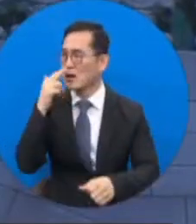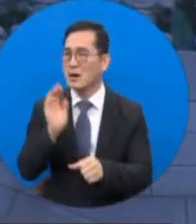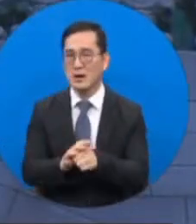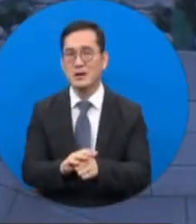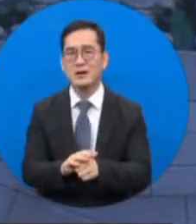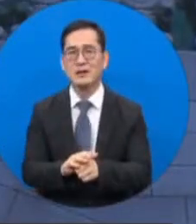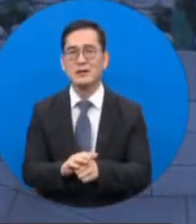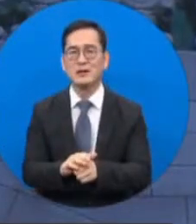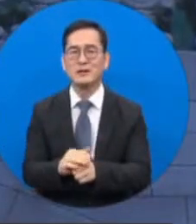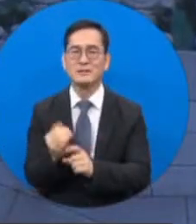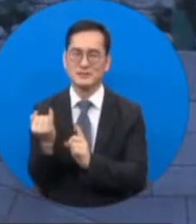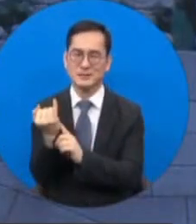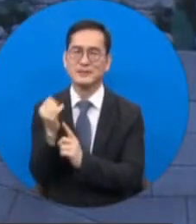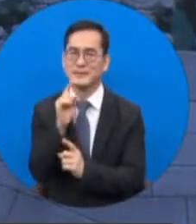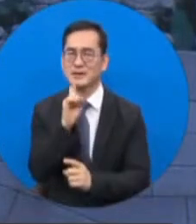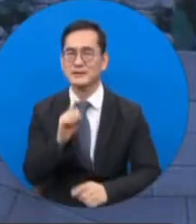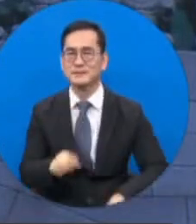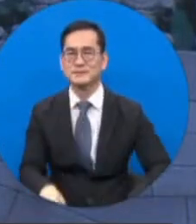민주당의 이